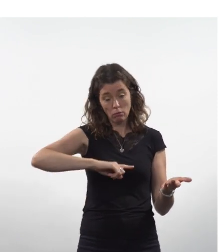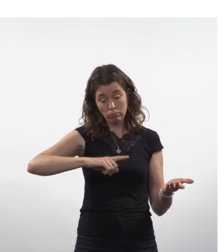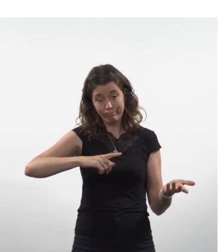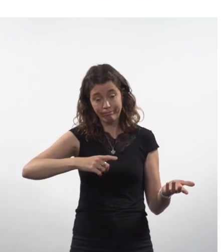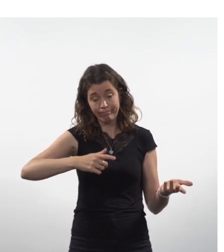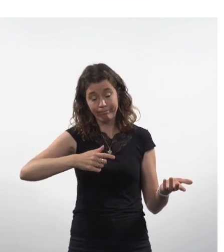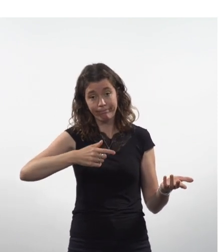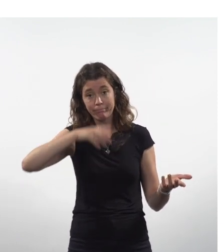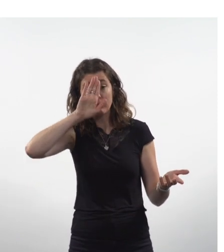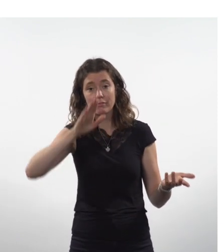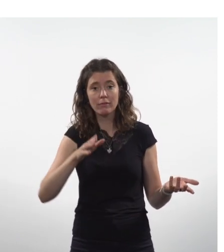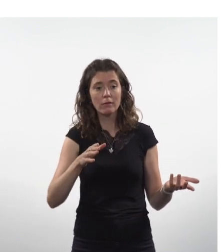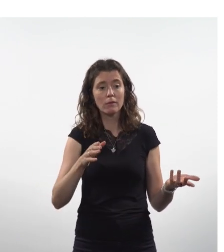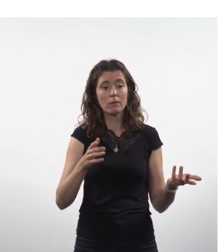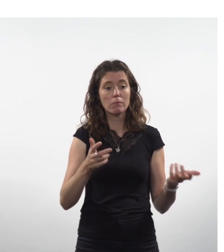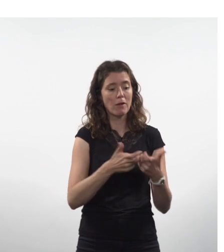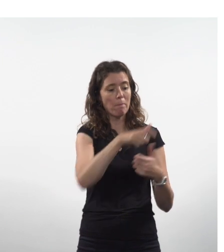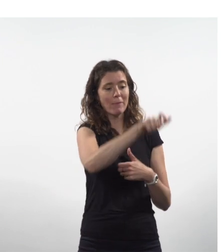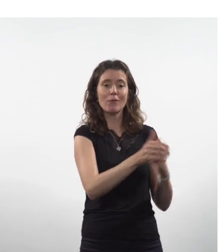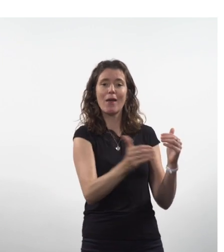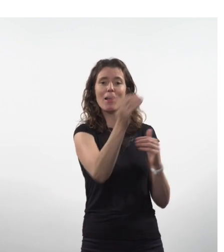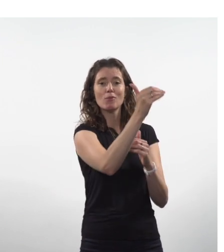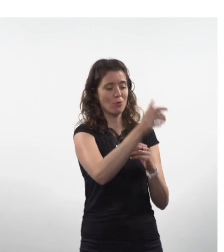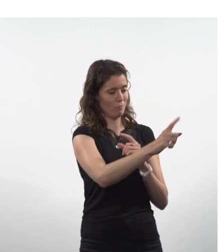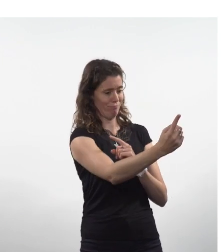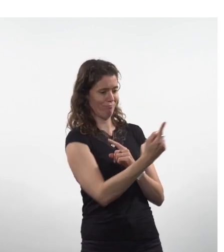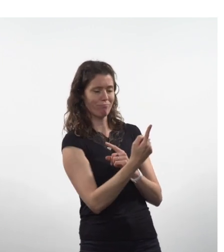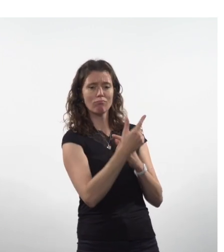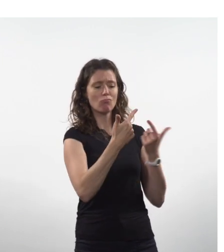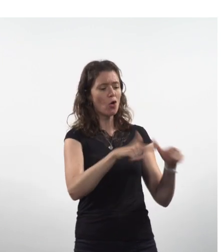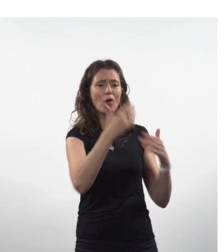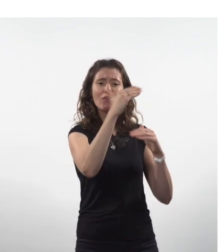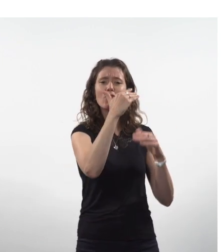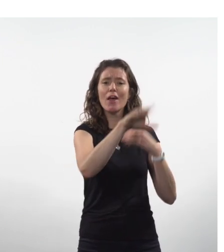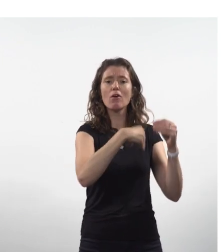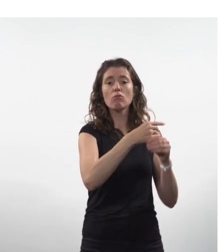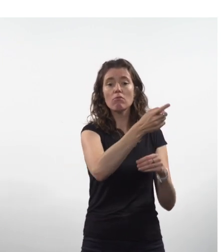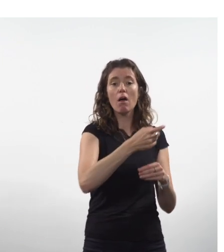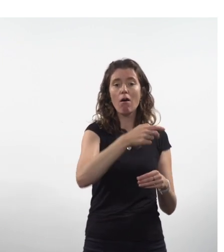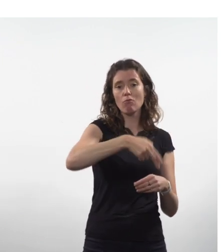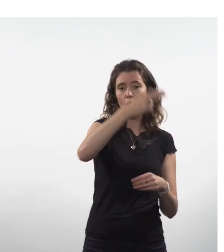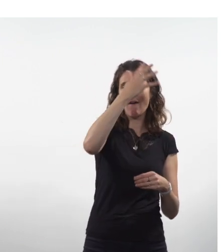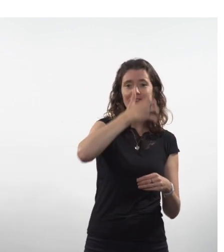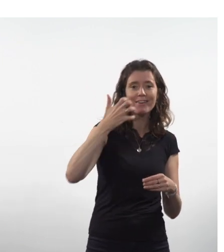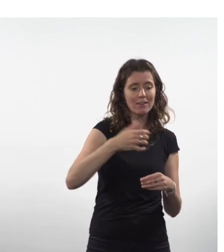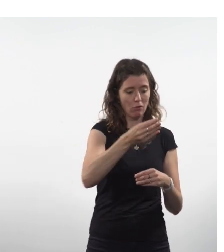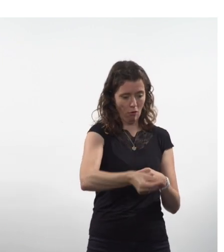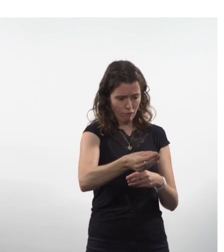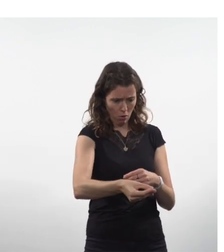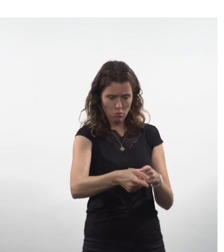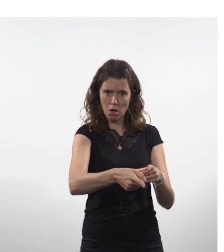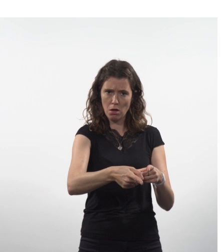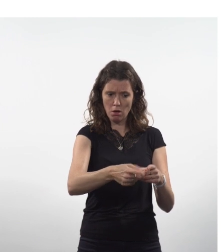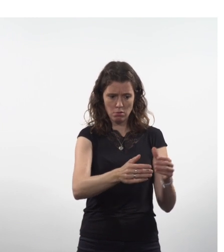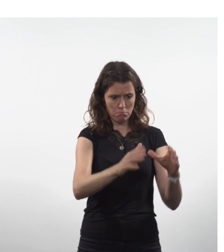eu des adultes qui ont des langues étrangères ou des familles nord-africaines avec des enfants qui sont très, très en